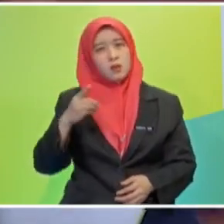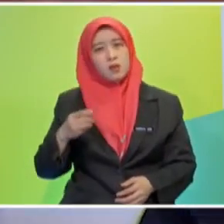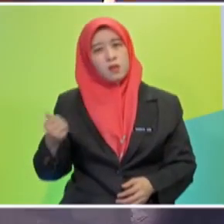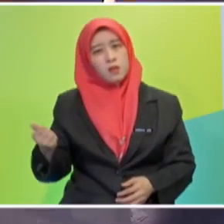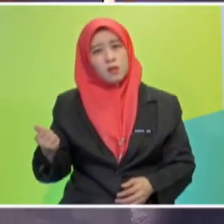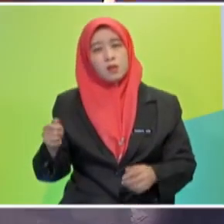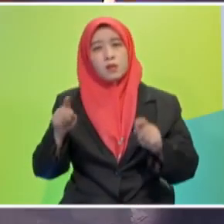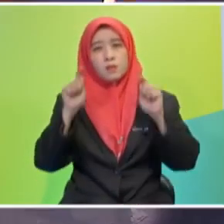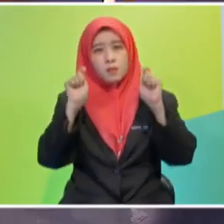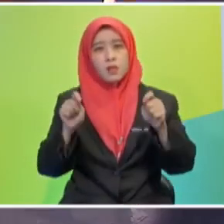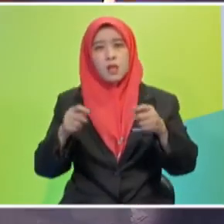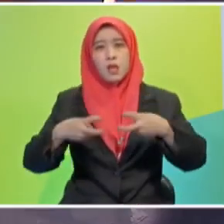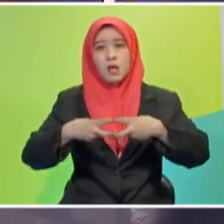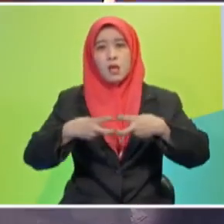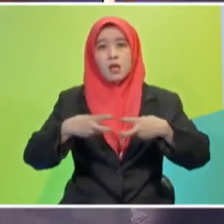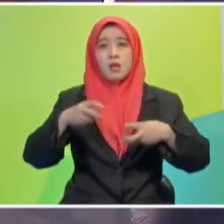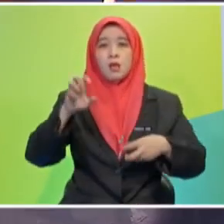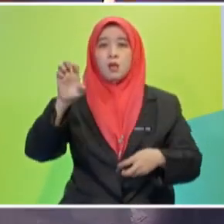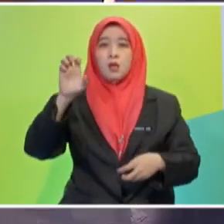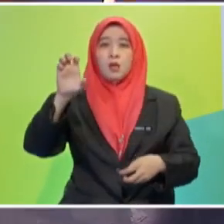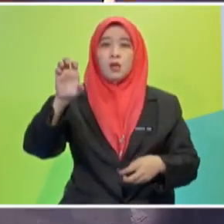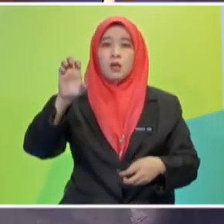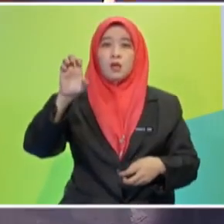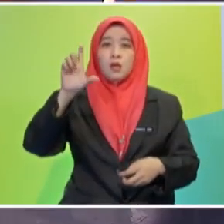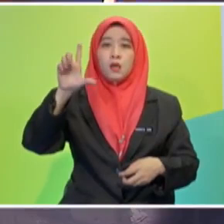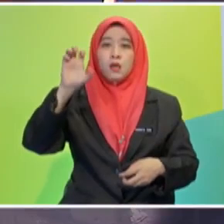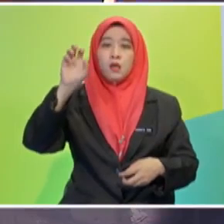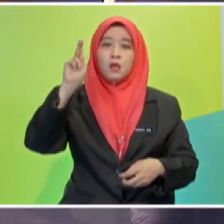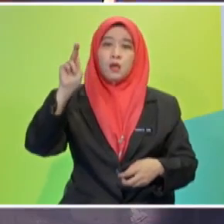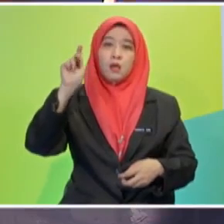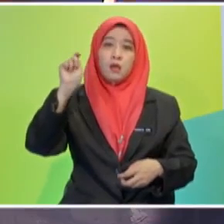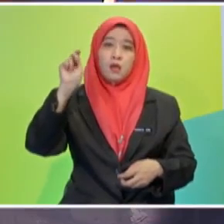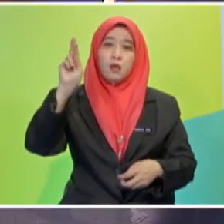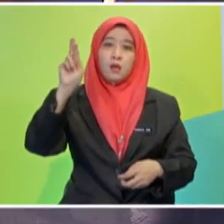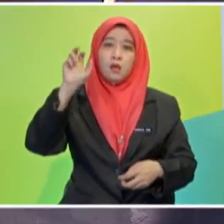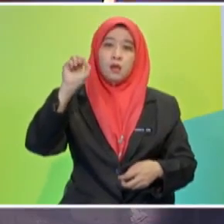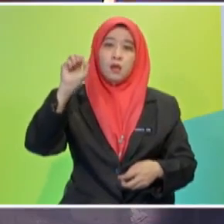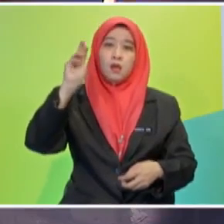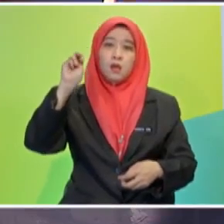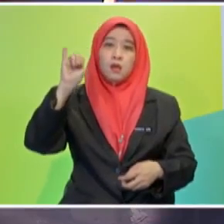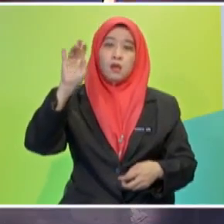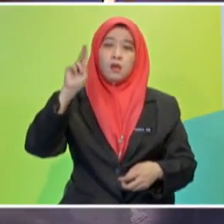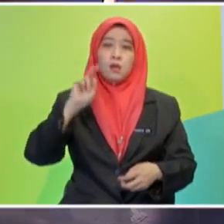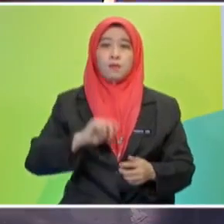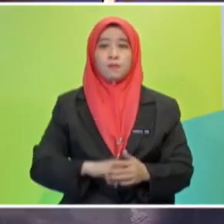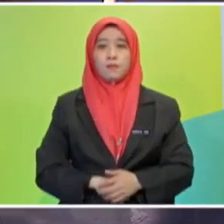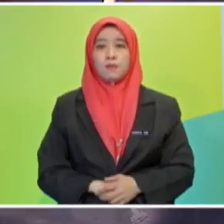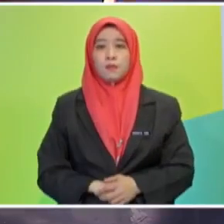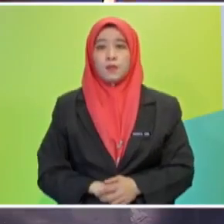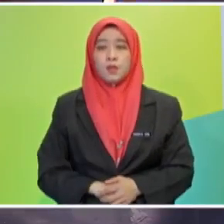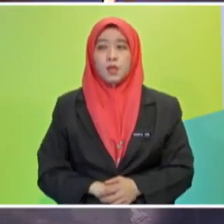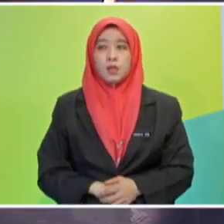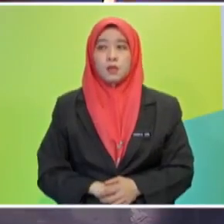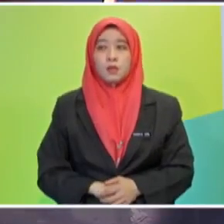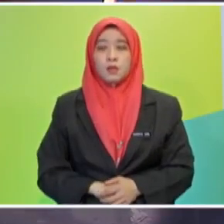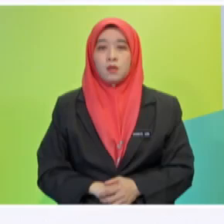elektronik. Yes, ini ialah kategori komponen elektronik. Jadi kat sinilah. Okey, cikgu tampal sini.